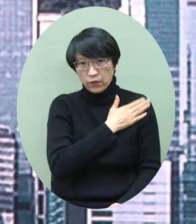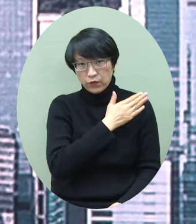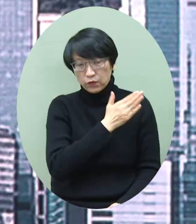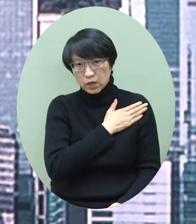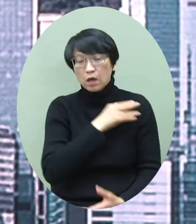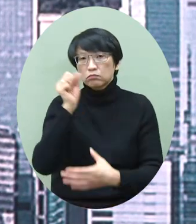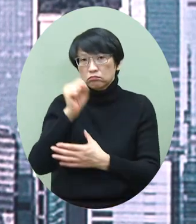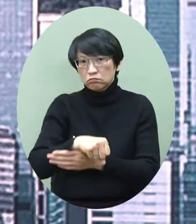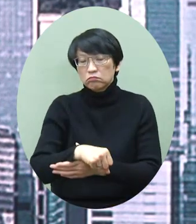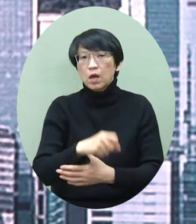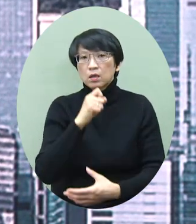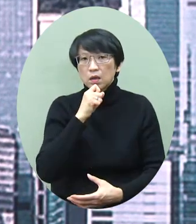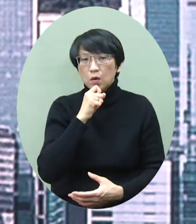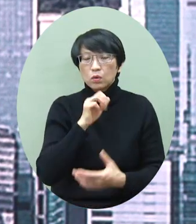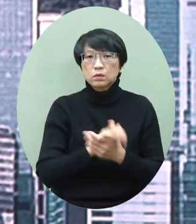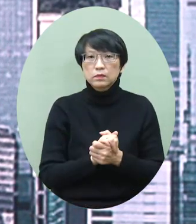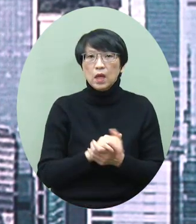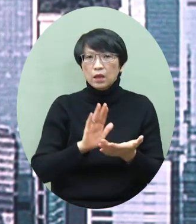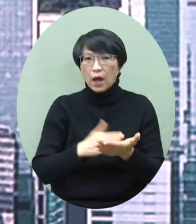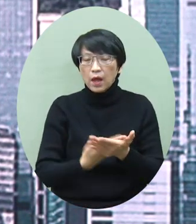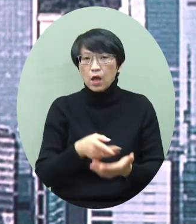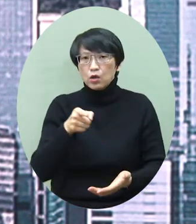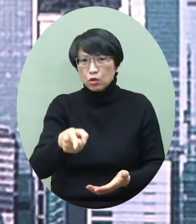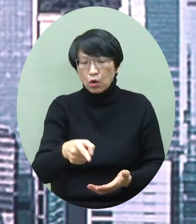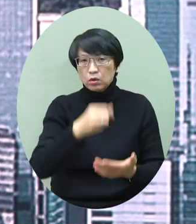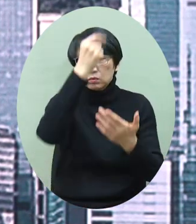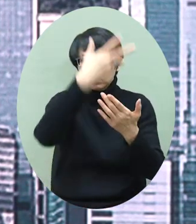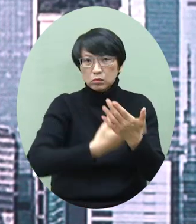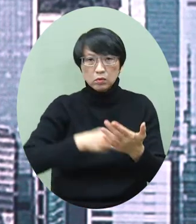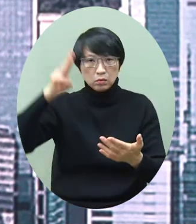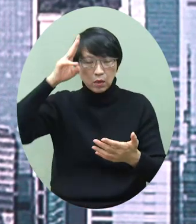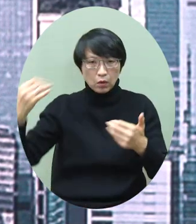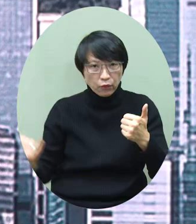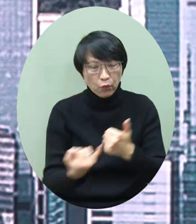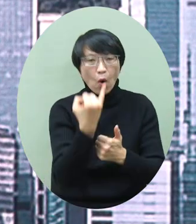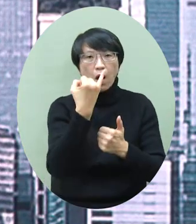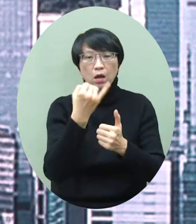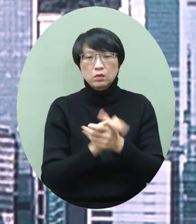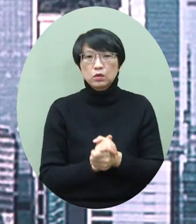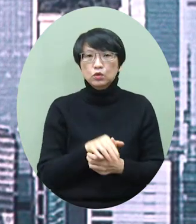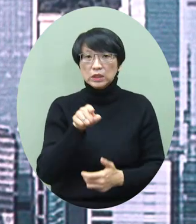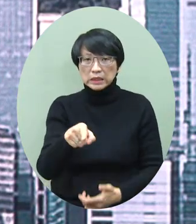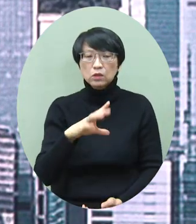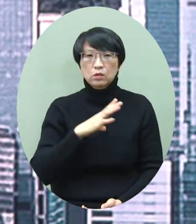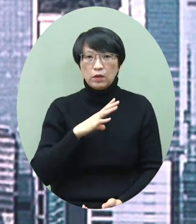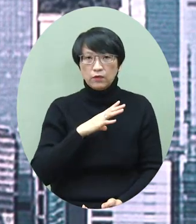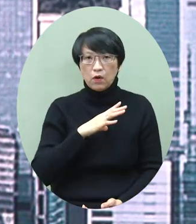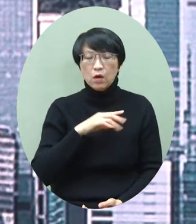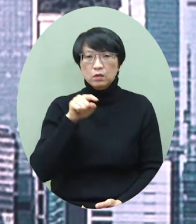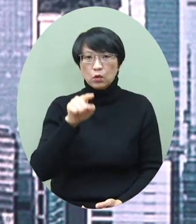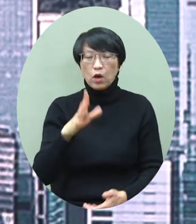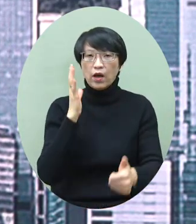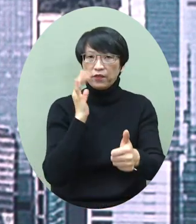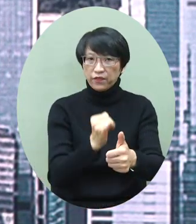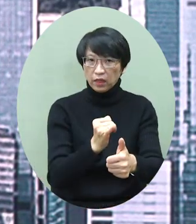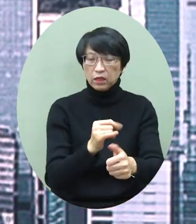承諾，而又去即係違反呢個嘅誓言咧。咁嘅情況之下咧，都會喺個懲處